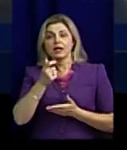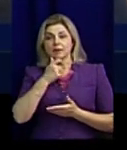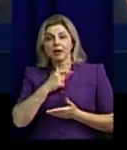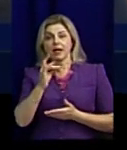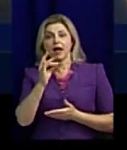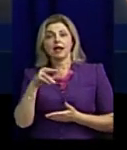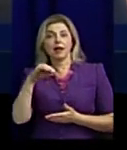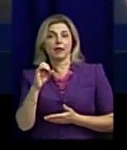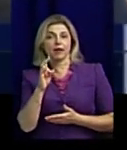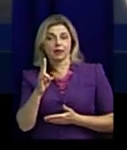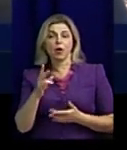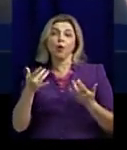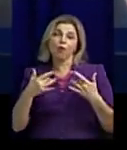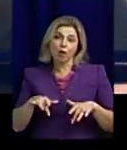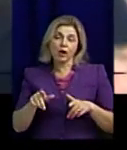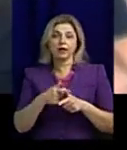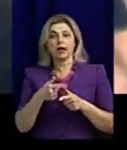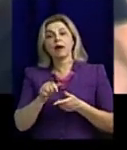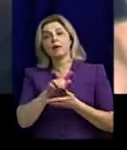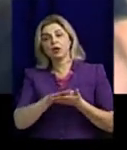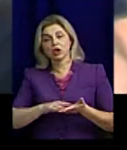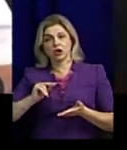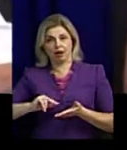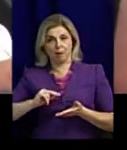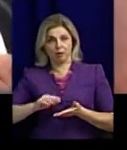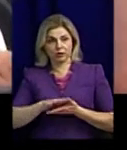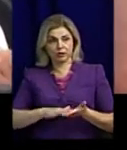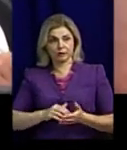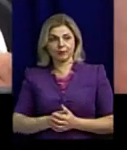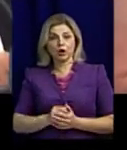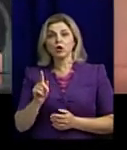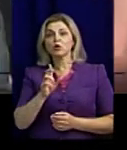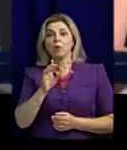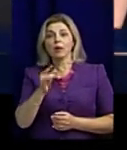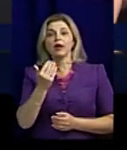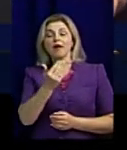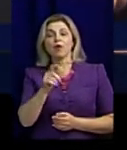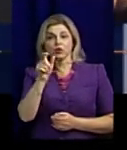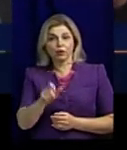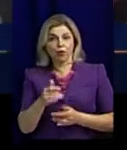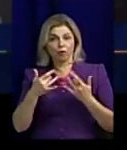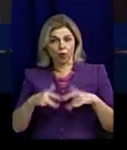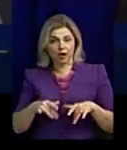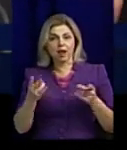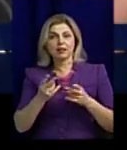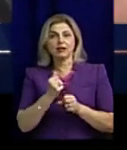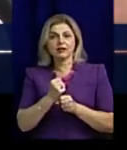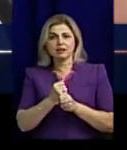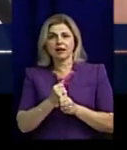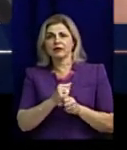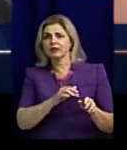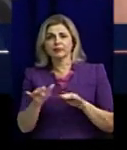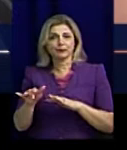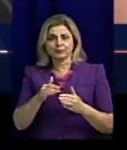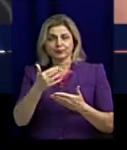ли он с занимаемой должности или продолжает исполнять свои обязанности? Для того, чтобы его уволить, нужно провести ряд процедур, в том